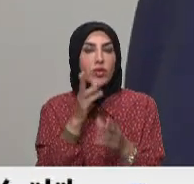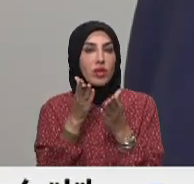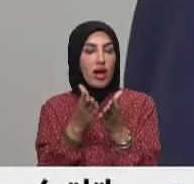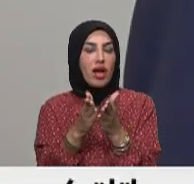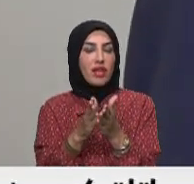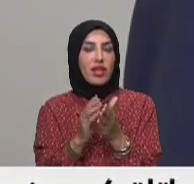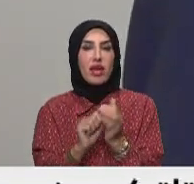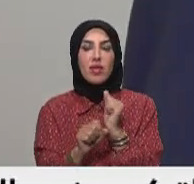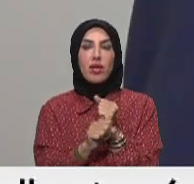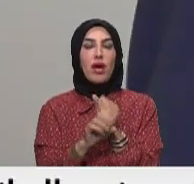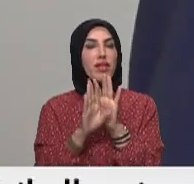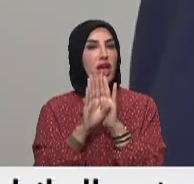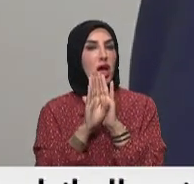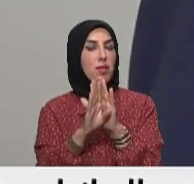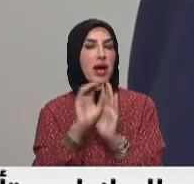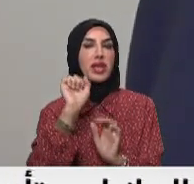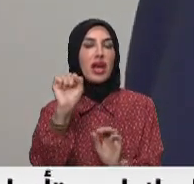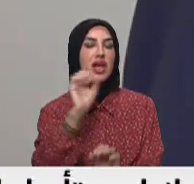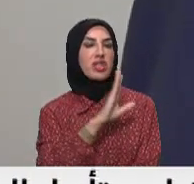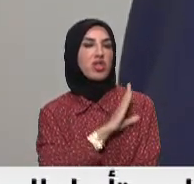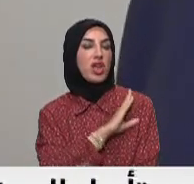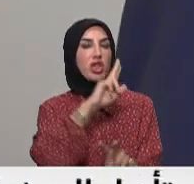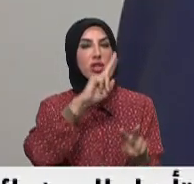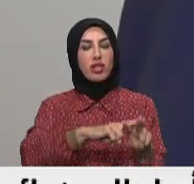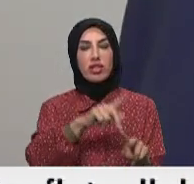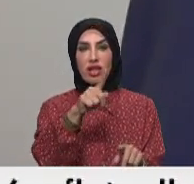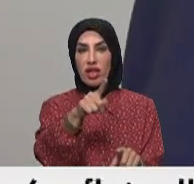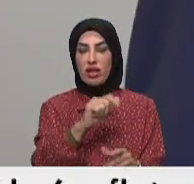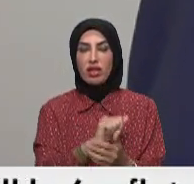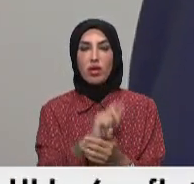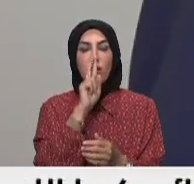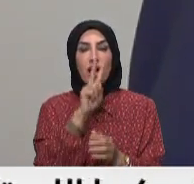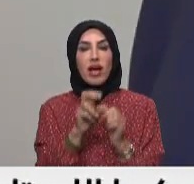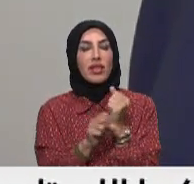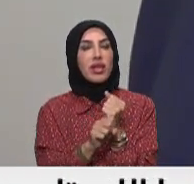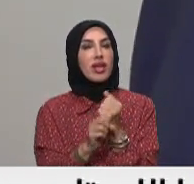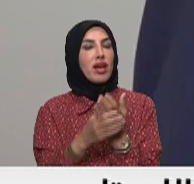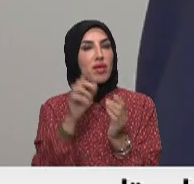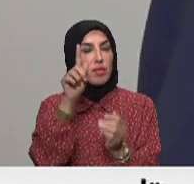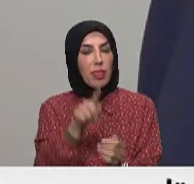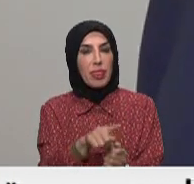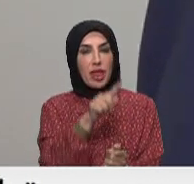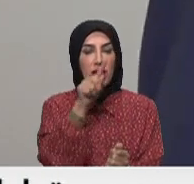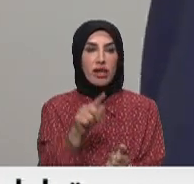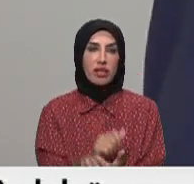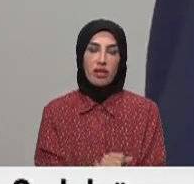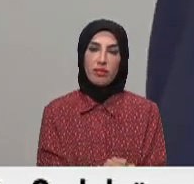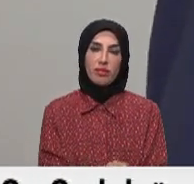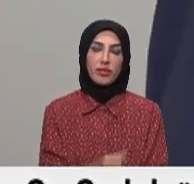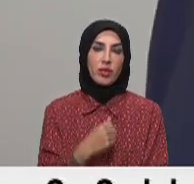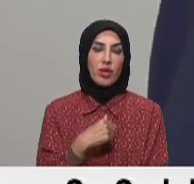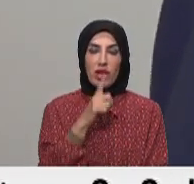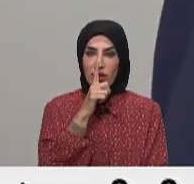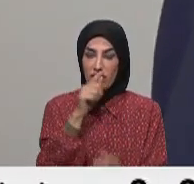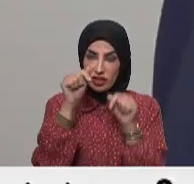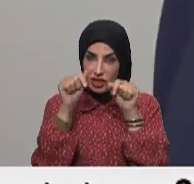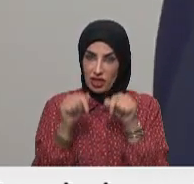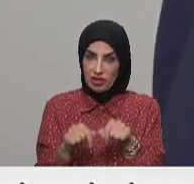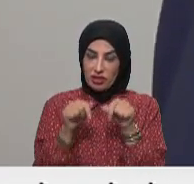ويؤمن عملية تمركز دفاعي ضد أي هجمات ممكن أن تحدث عليه. ولكن حتى